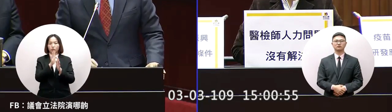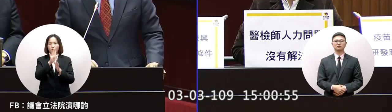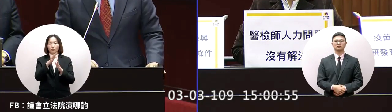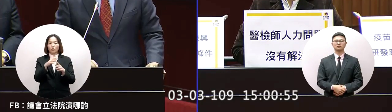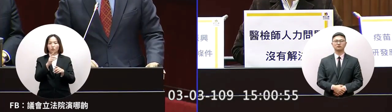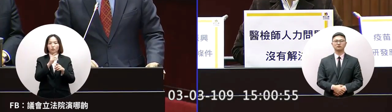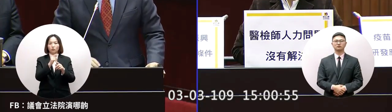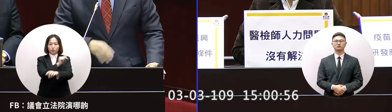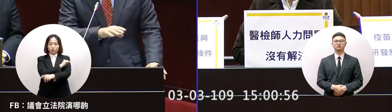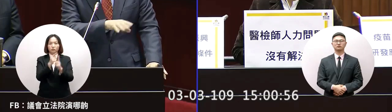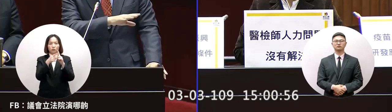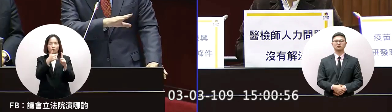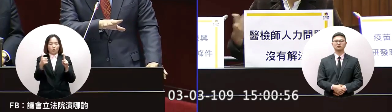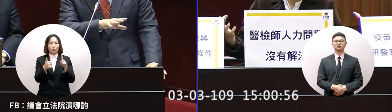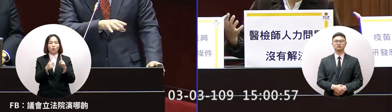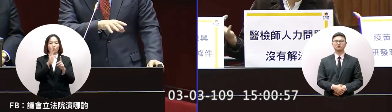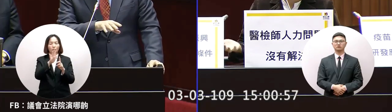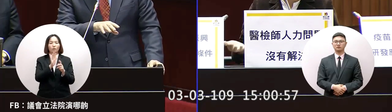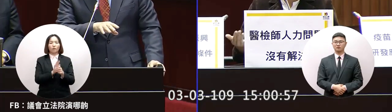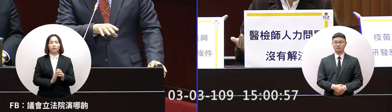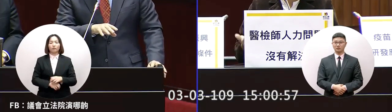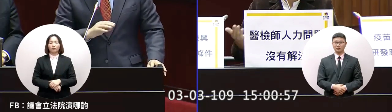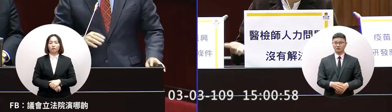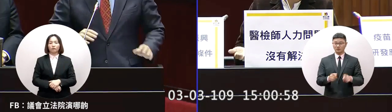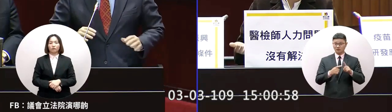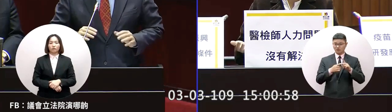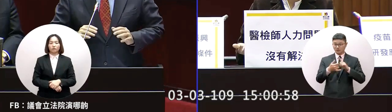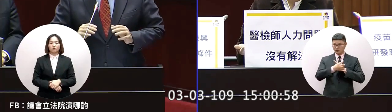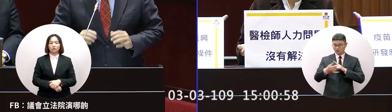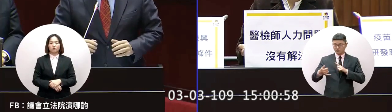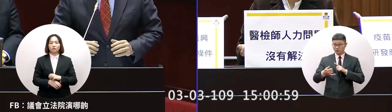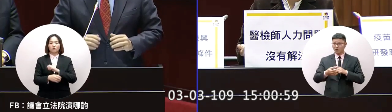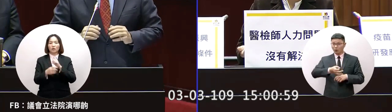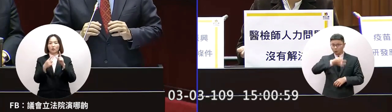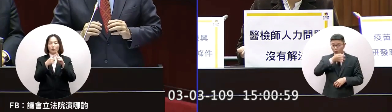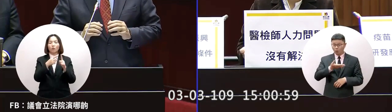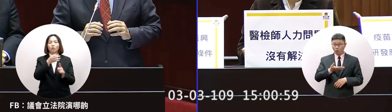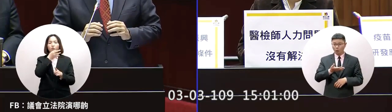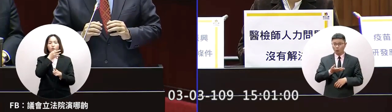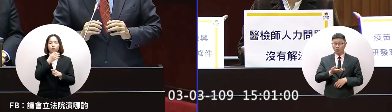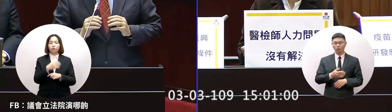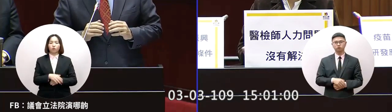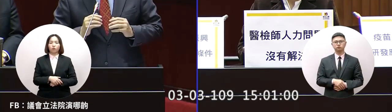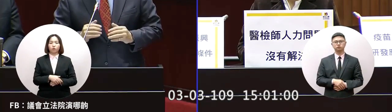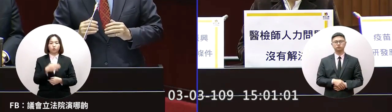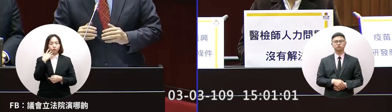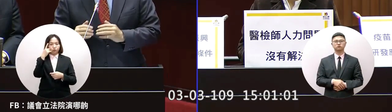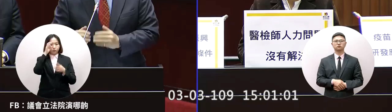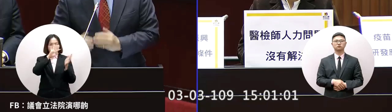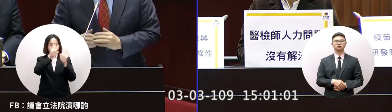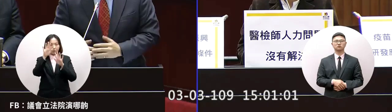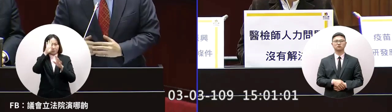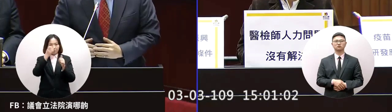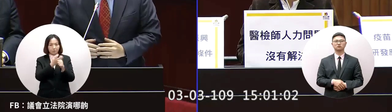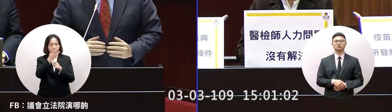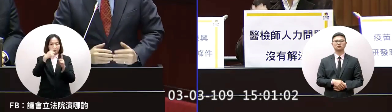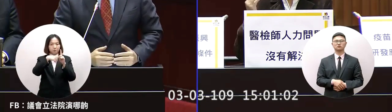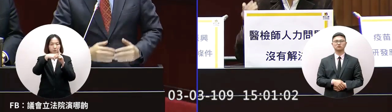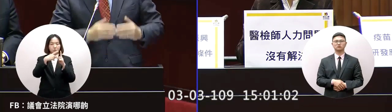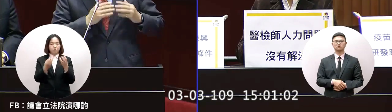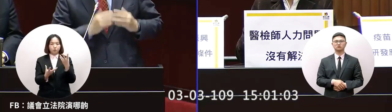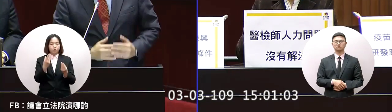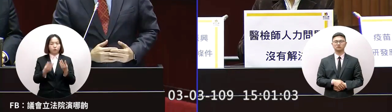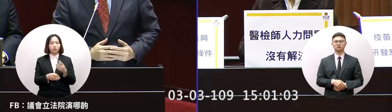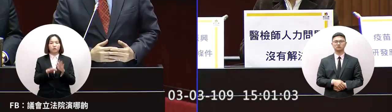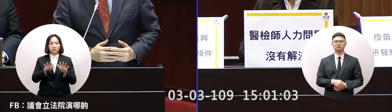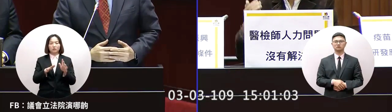级的救护员。哦，我们从、那个 人员够不够？人员够吗？ 人员当然，如果要看疫情发展到什么程度，现在来